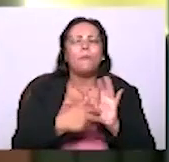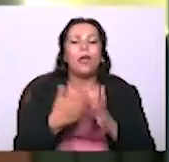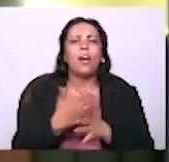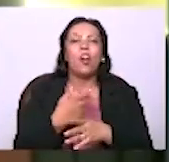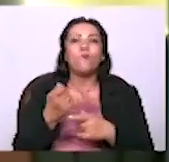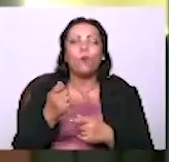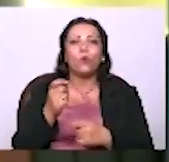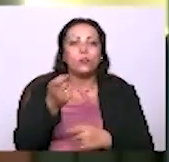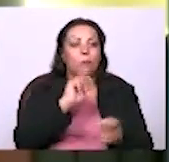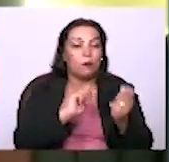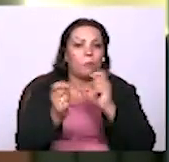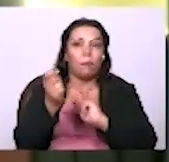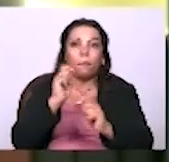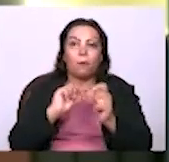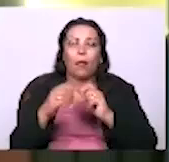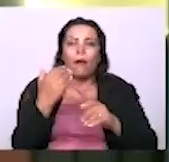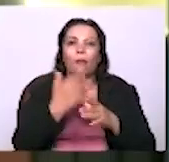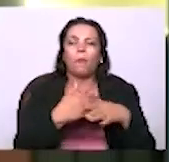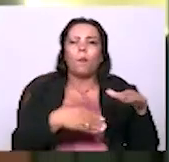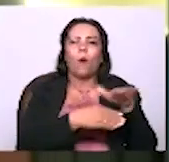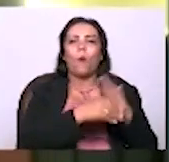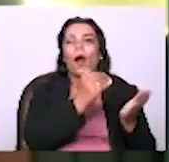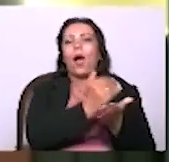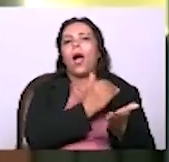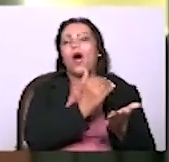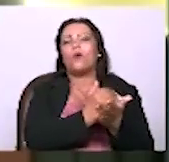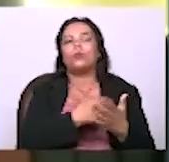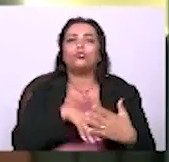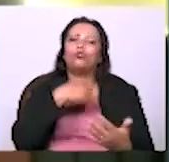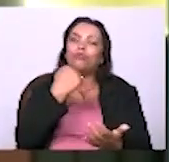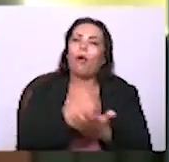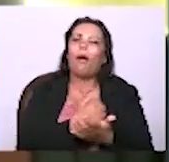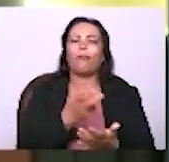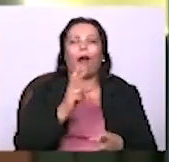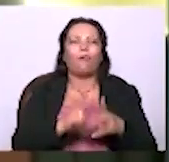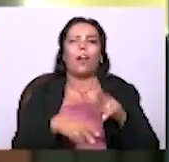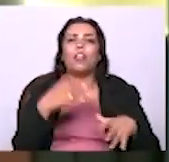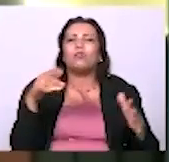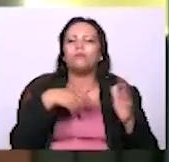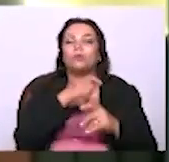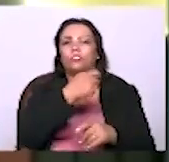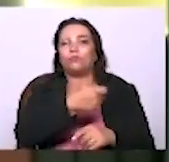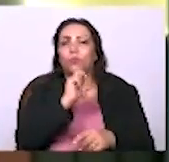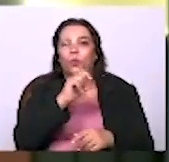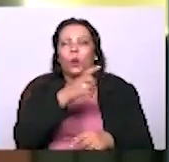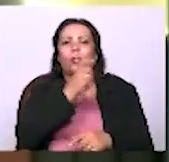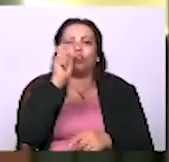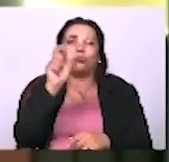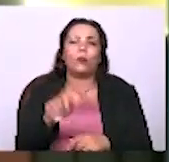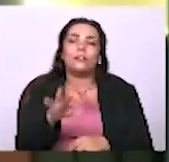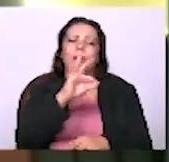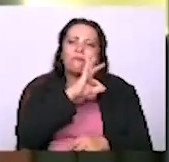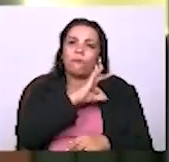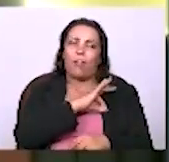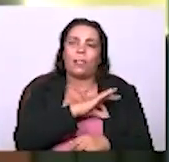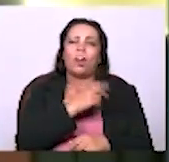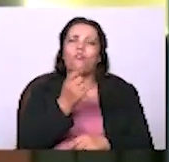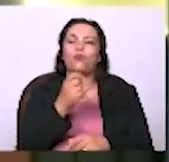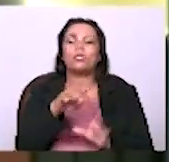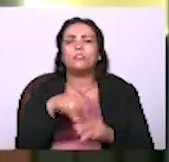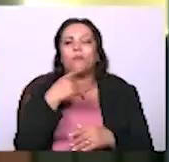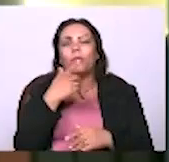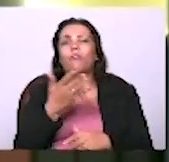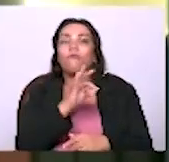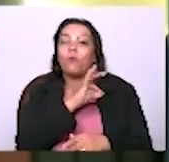السيوله في اوعيه ادخاريه او في شهادات بيحصل منها المواطنون على فوائد لا